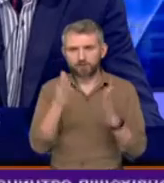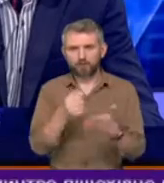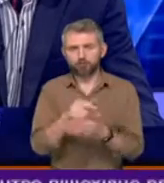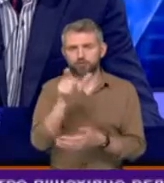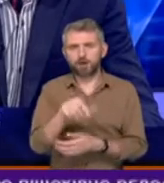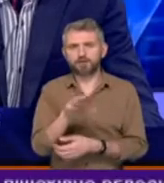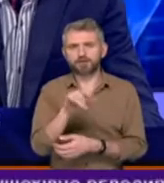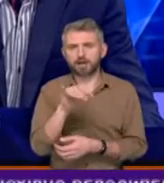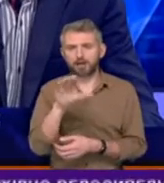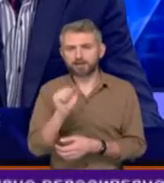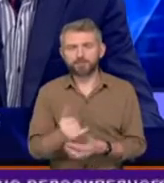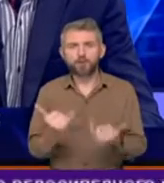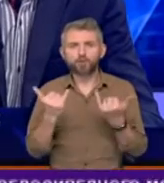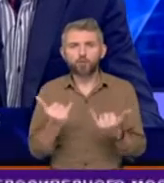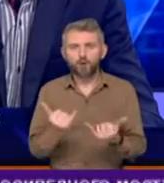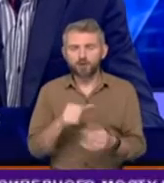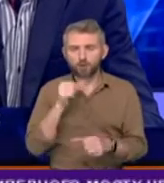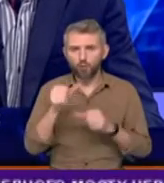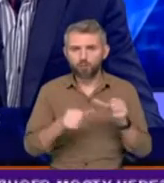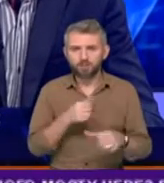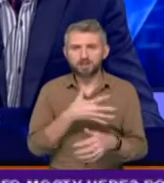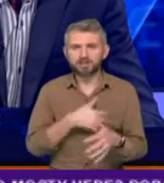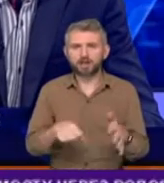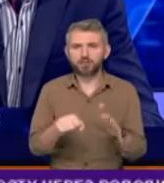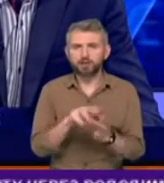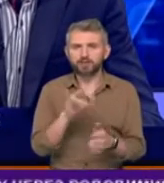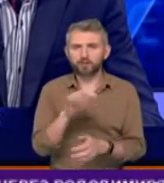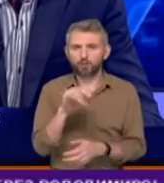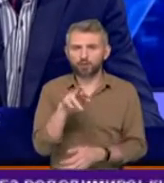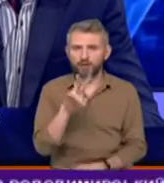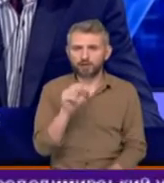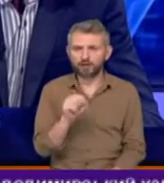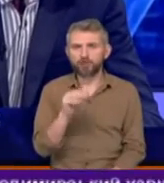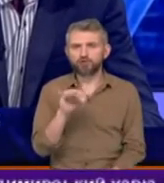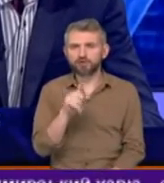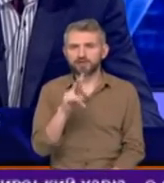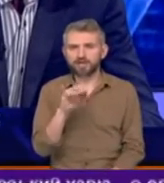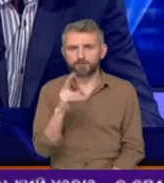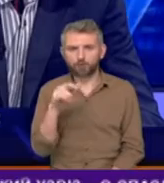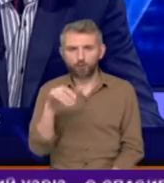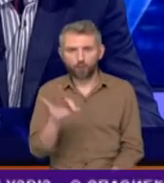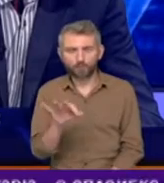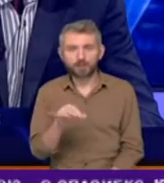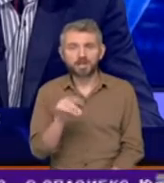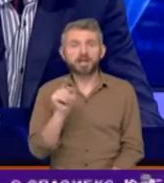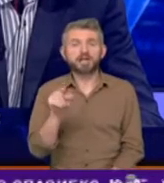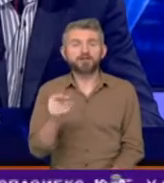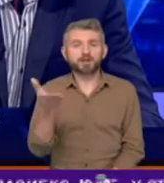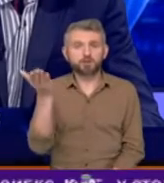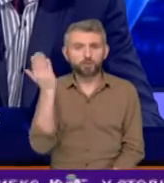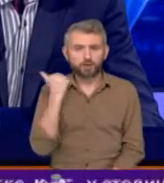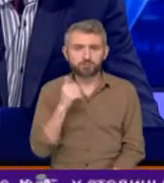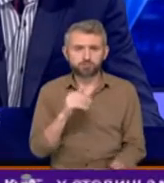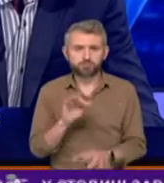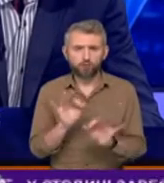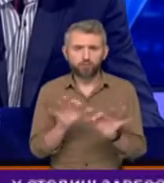Тараса. Сьогодні якраз роковини загибелі Нігояна Жизнєвського. Пане Тарасе, ви тоді